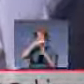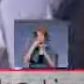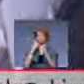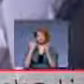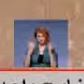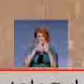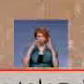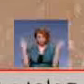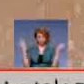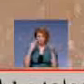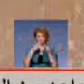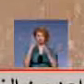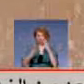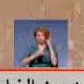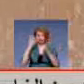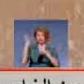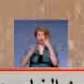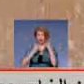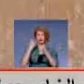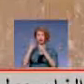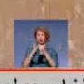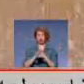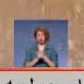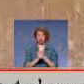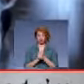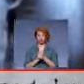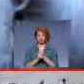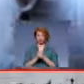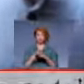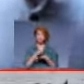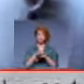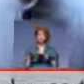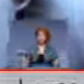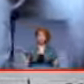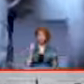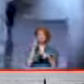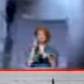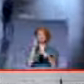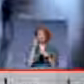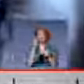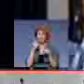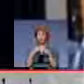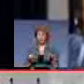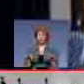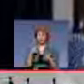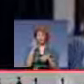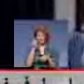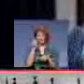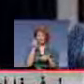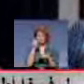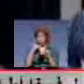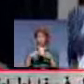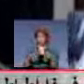ولقيت حريقه. كان في حد في البيت ولا حاجه؟ لا، ما كانش في اي حد خالص يعني. خالص. ما فيش فلوس بتضيع او حاجه بتضيع قبل كده؟ كان في